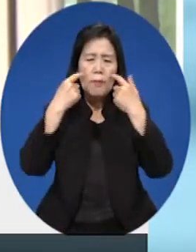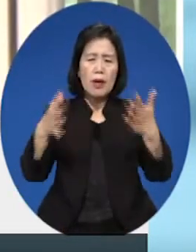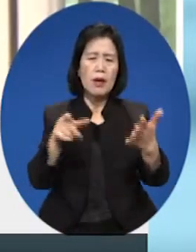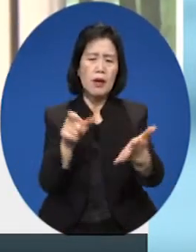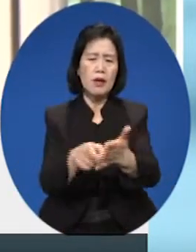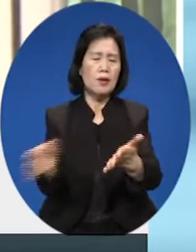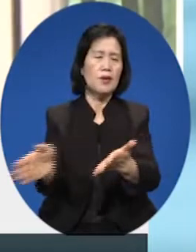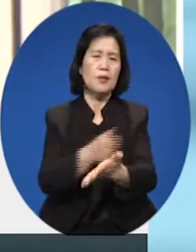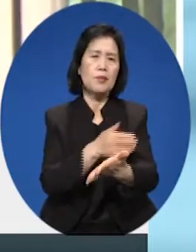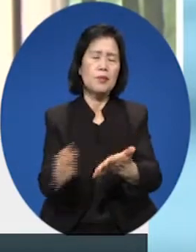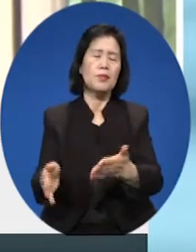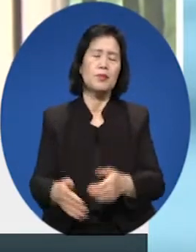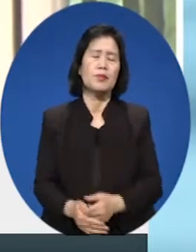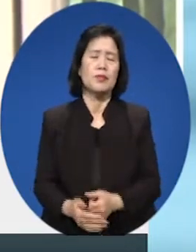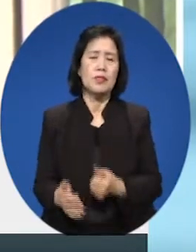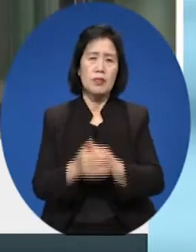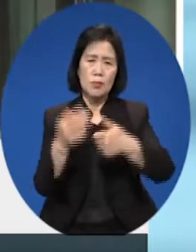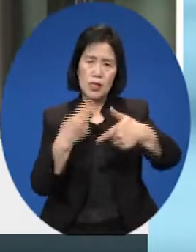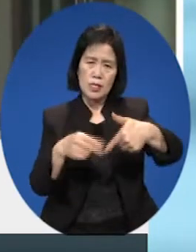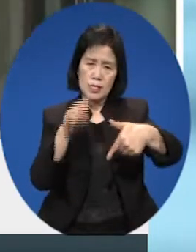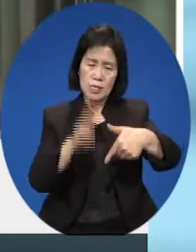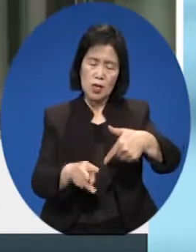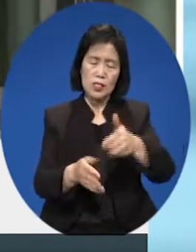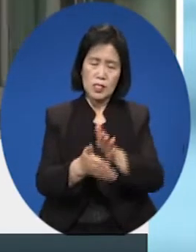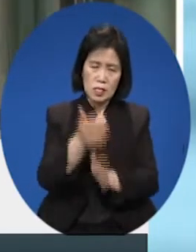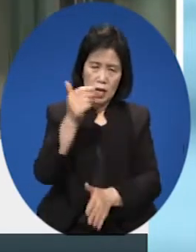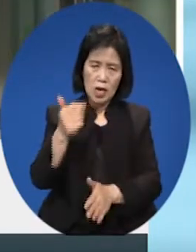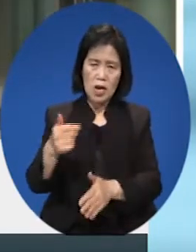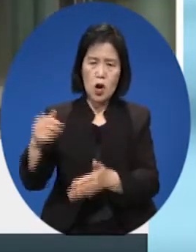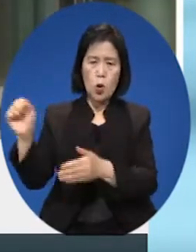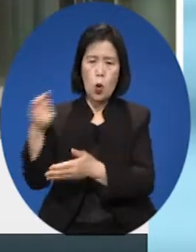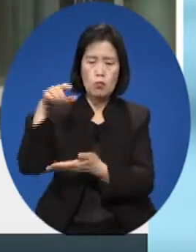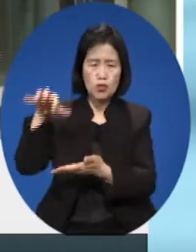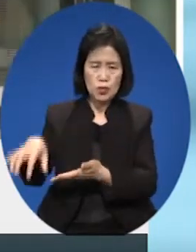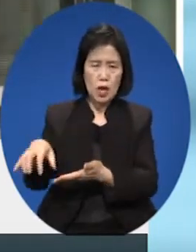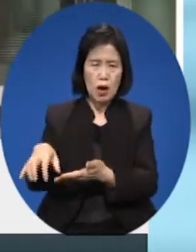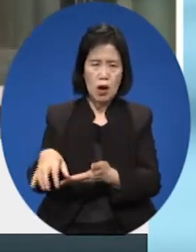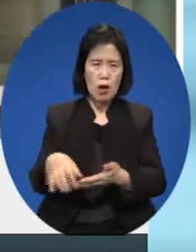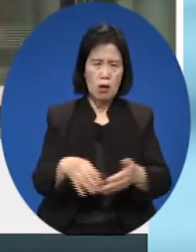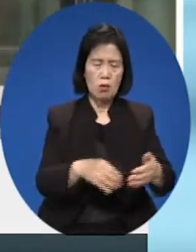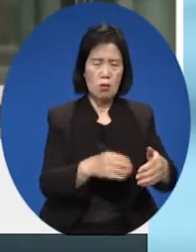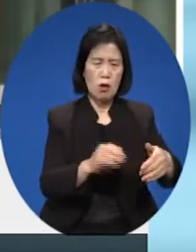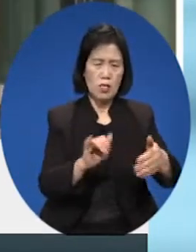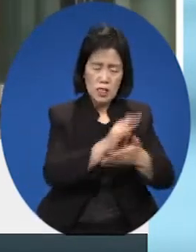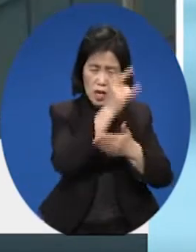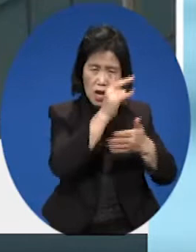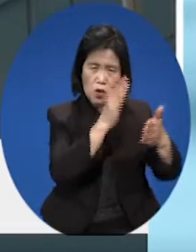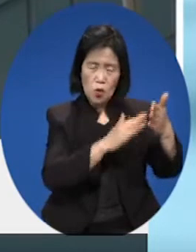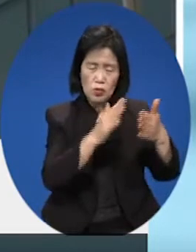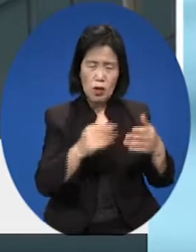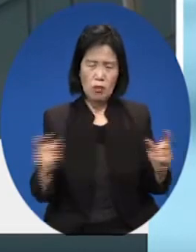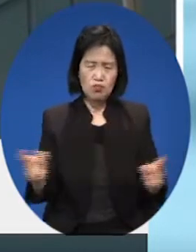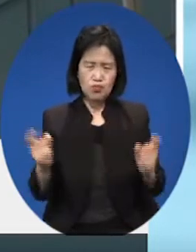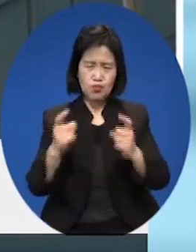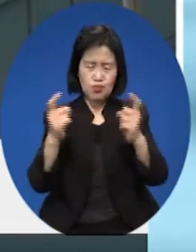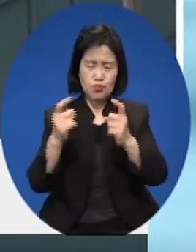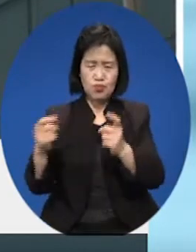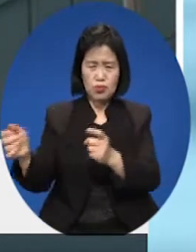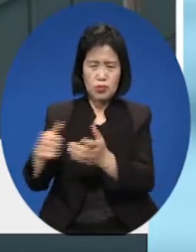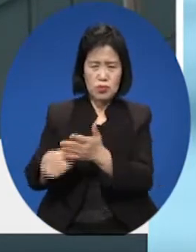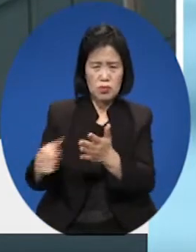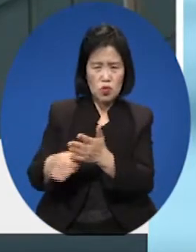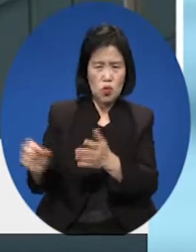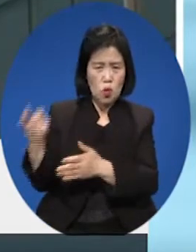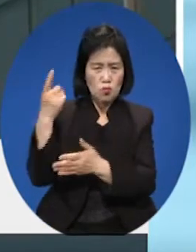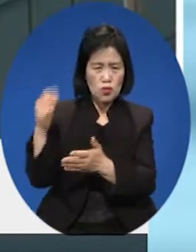상황이거든요 이런 상황에서 인천시가 스카이 7화 공항공사 분쟁이 붙어 있는 이 골프장 체육시설을 직권으로